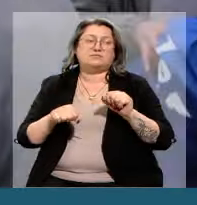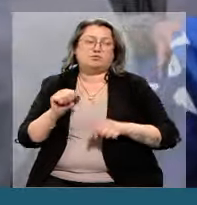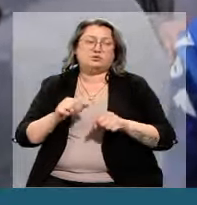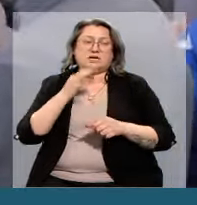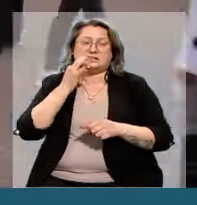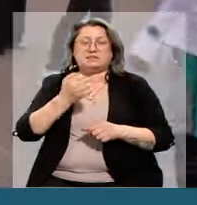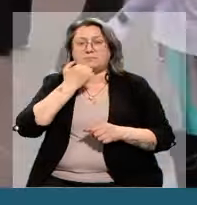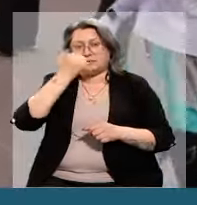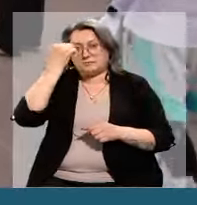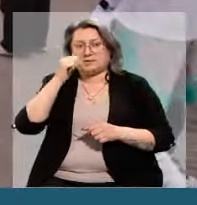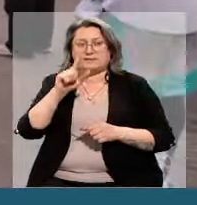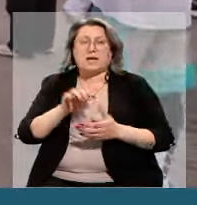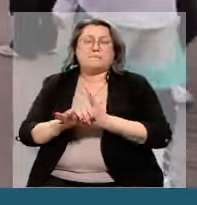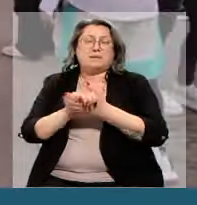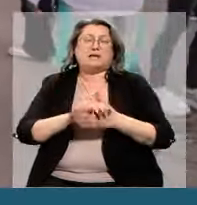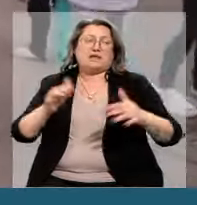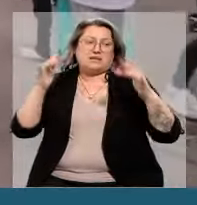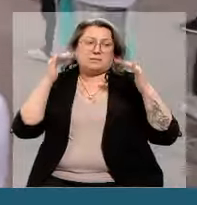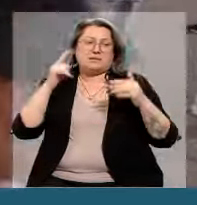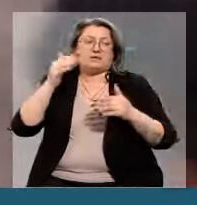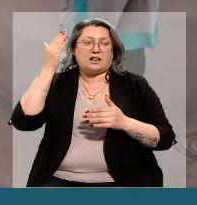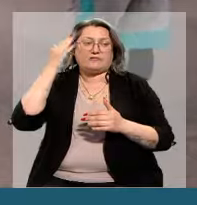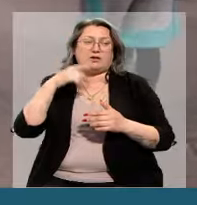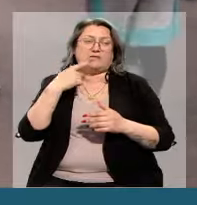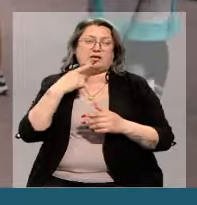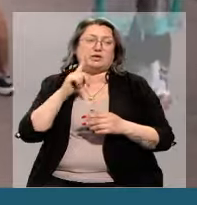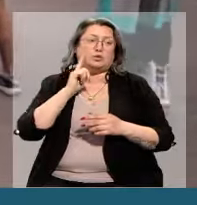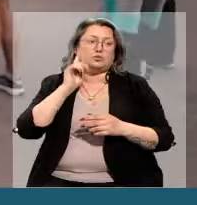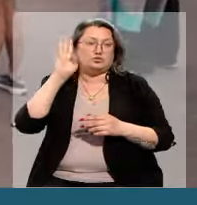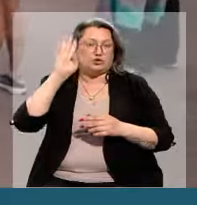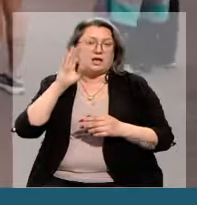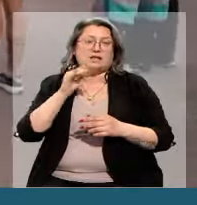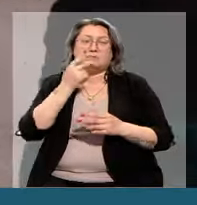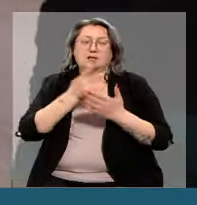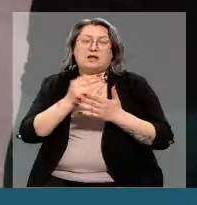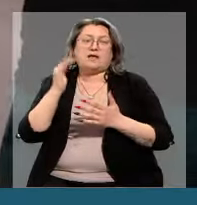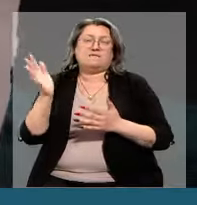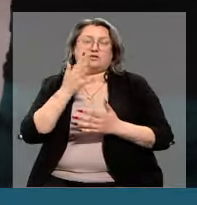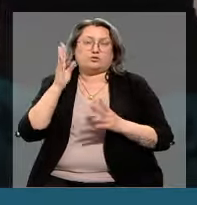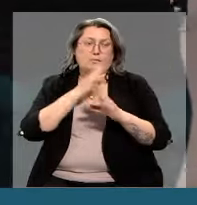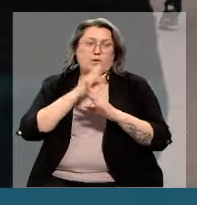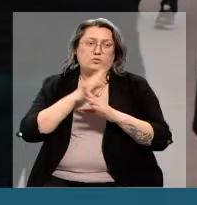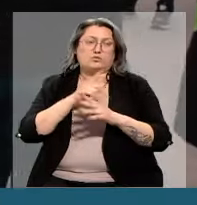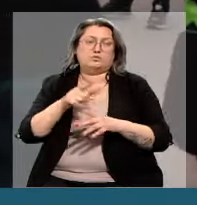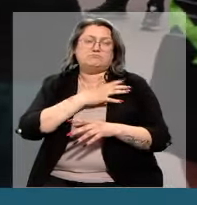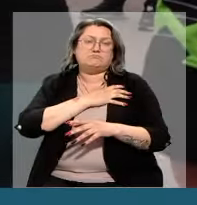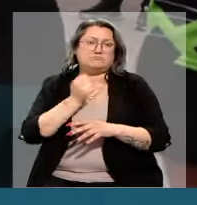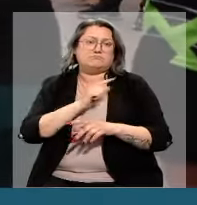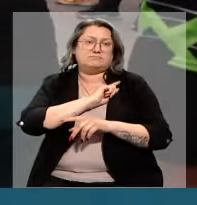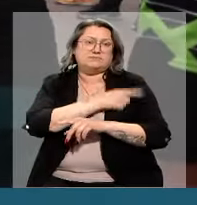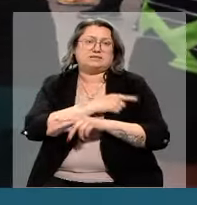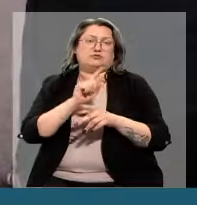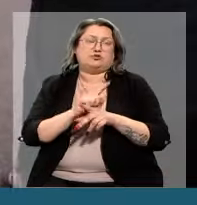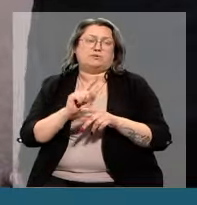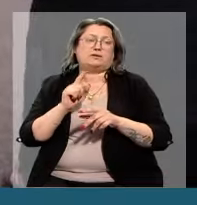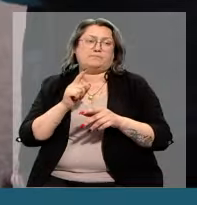возможность сказать спасибо за мирное небо над головой, отмечает юноша. Несмотря на ветреную погоду, приложил максимум усилий,